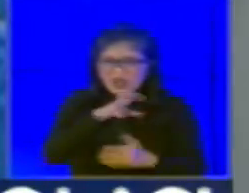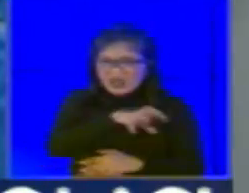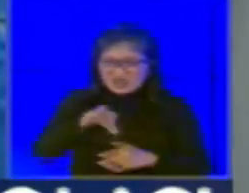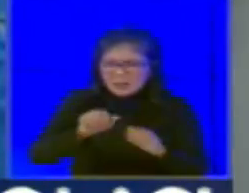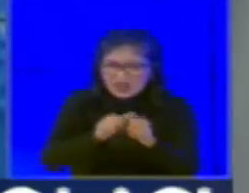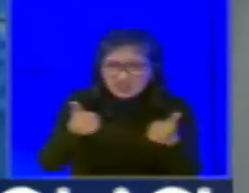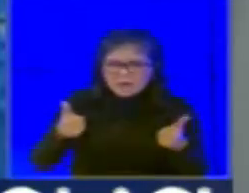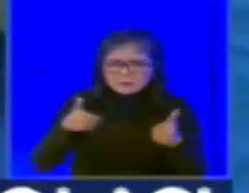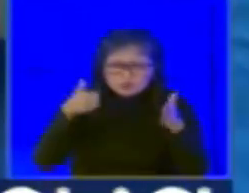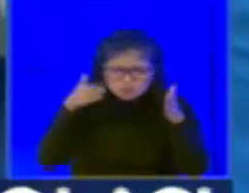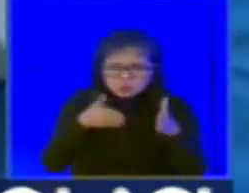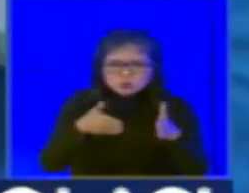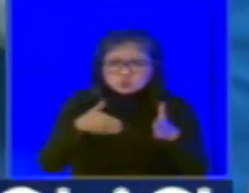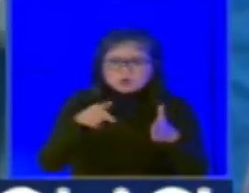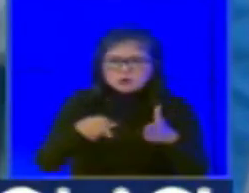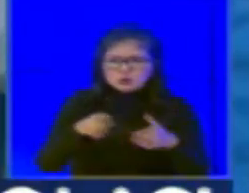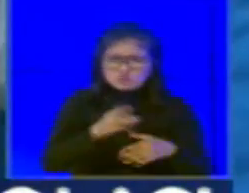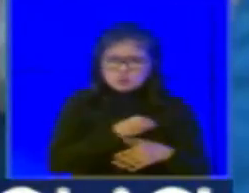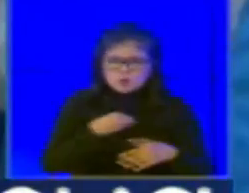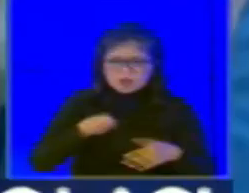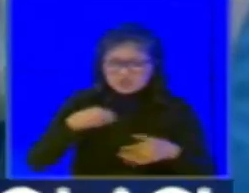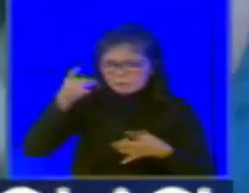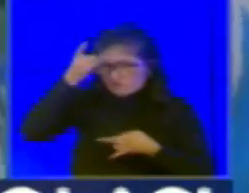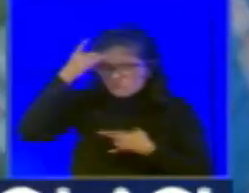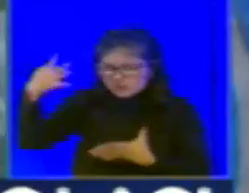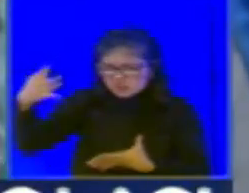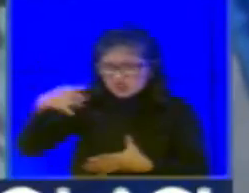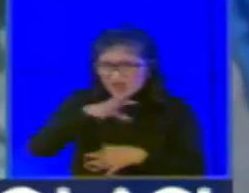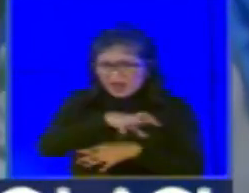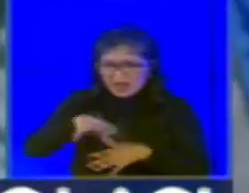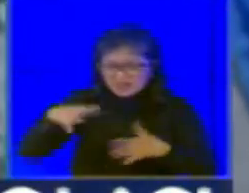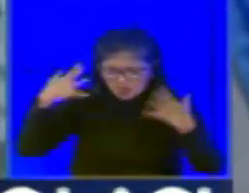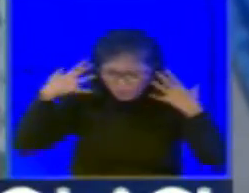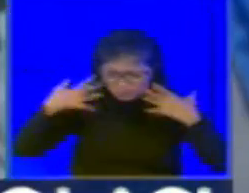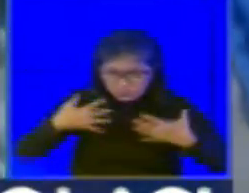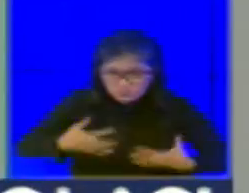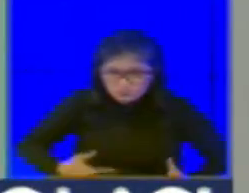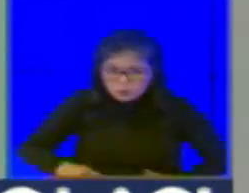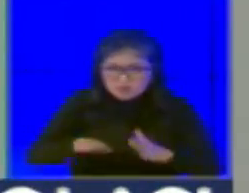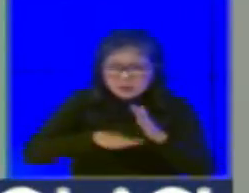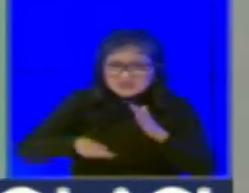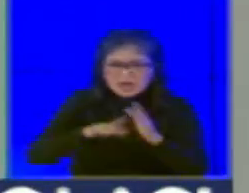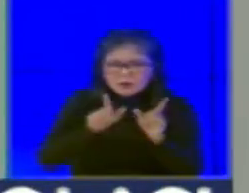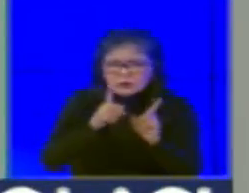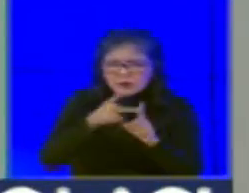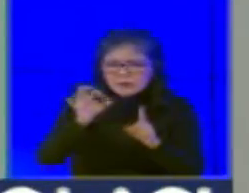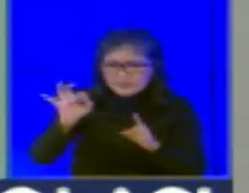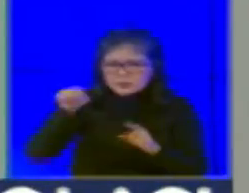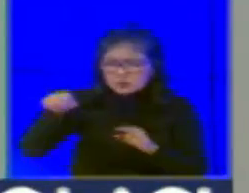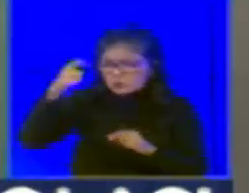yang terdiri dari sejumlah dokter spesialis yang dilengkapi dengan alat pelindung diri serta standar operasional prosedur penanganan pasien